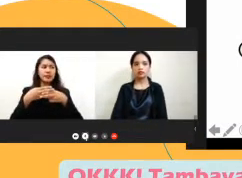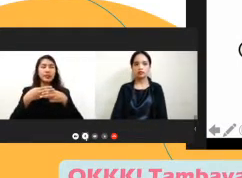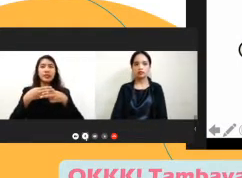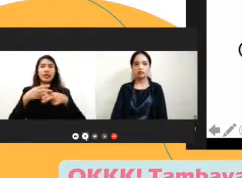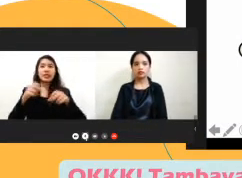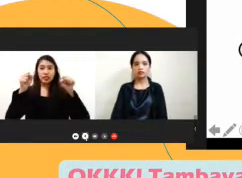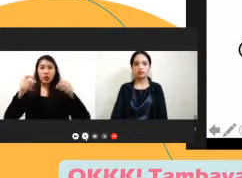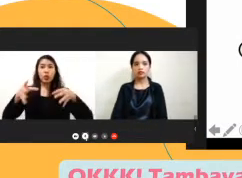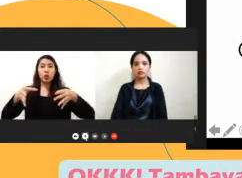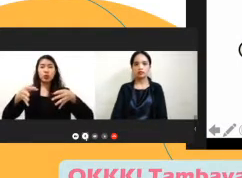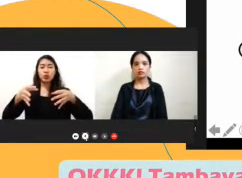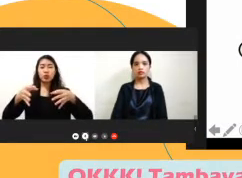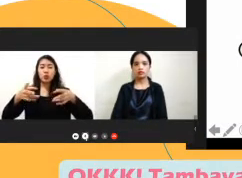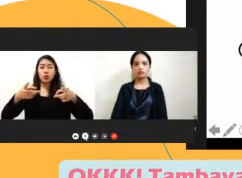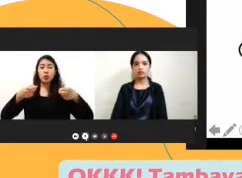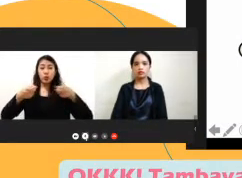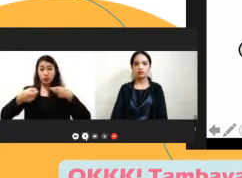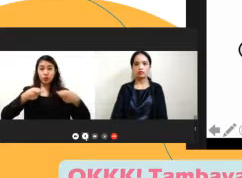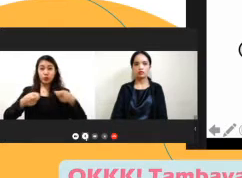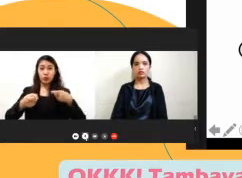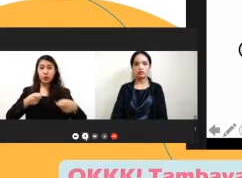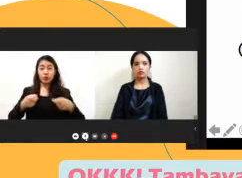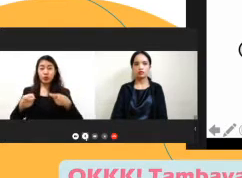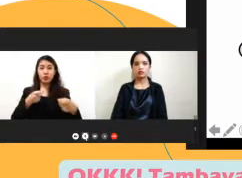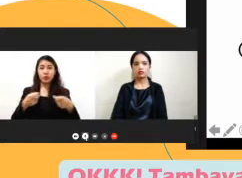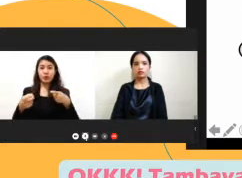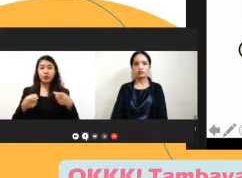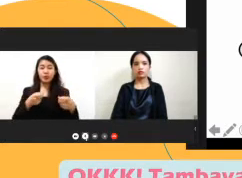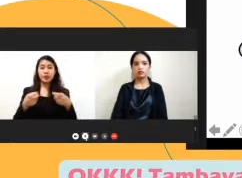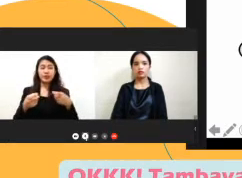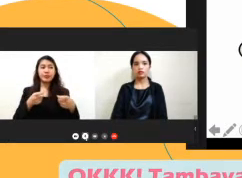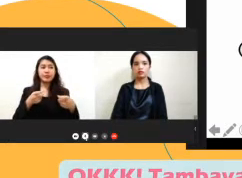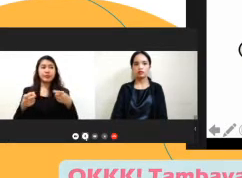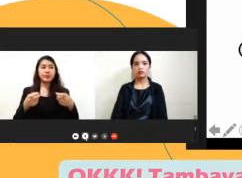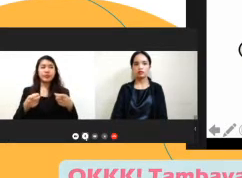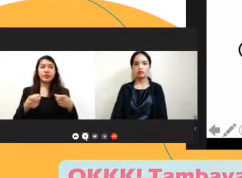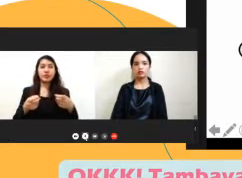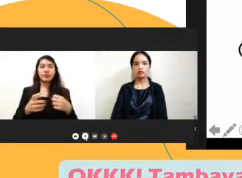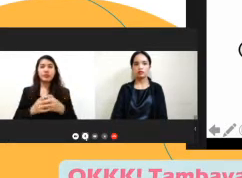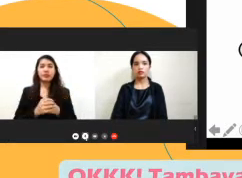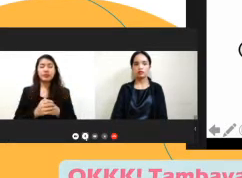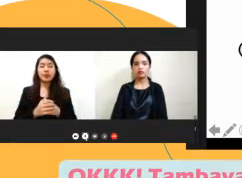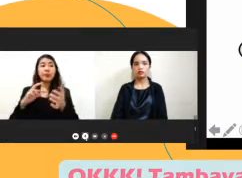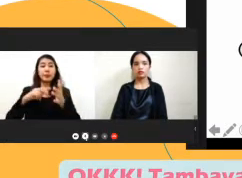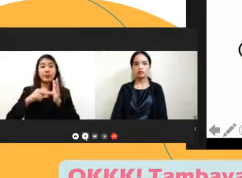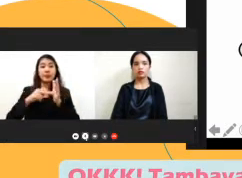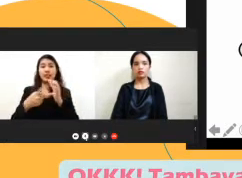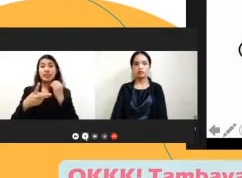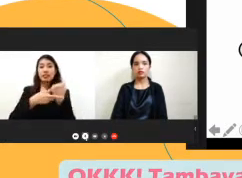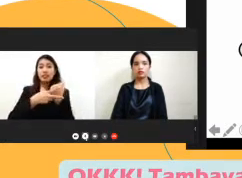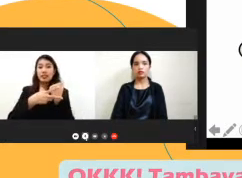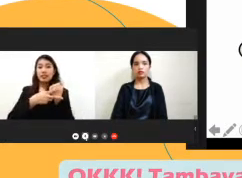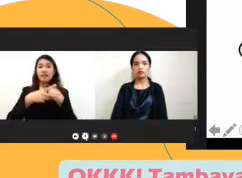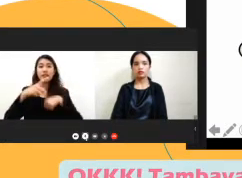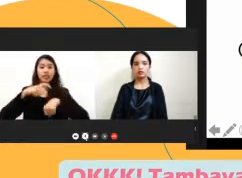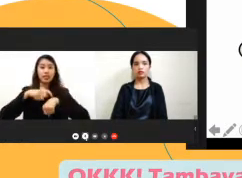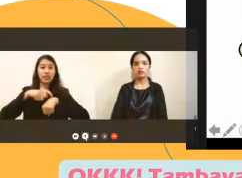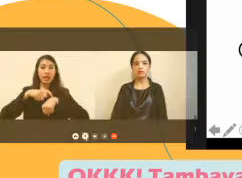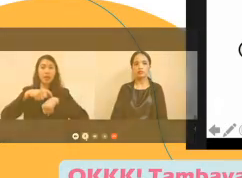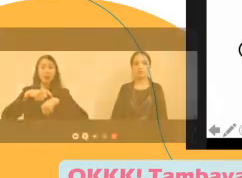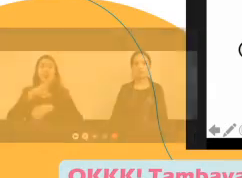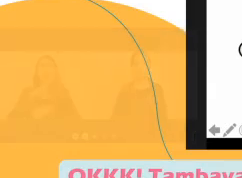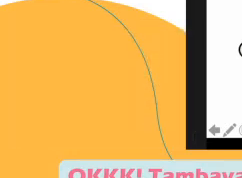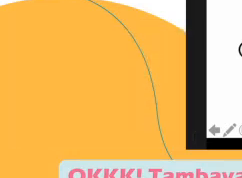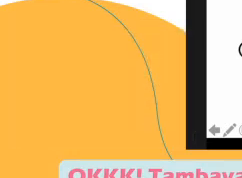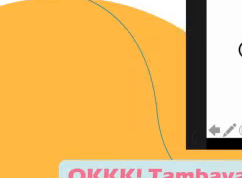yugto ng pamamahala ay nailalarawan bilang paggugol ng oras at lakas sa pag-aaral ng mga